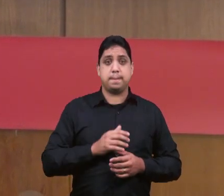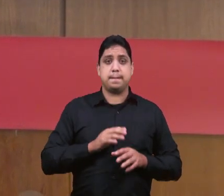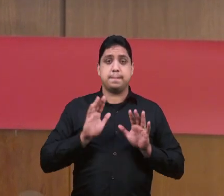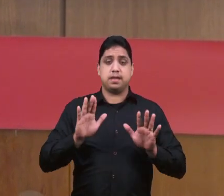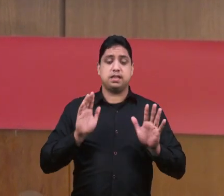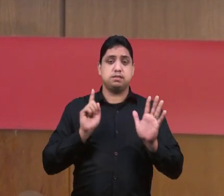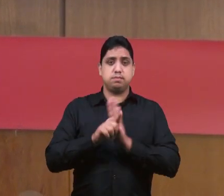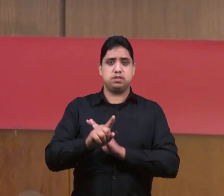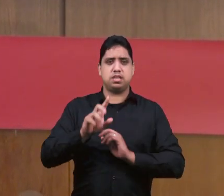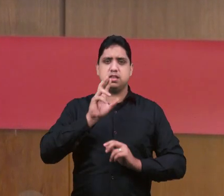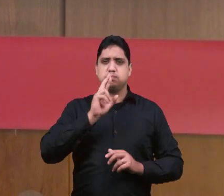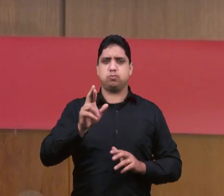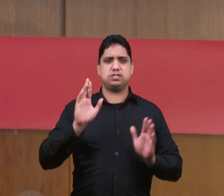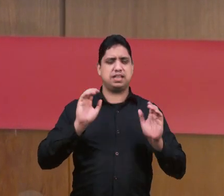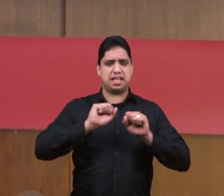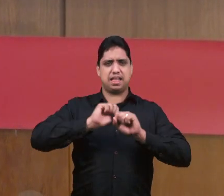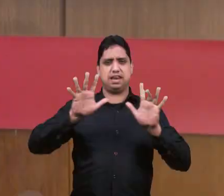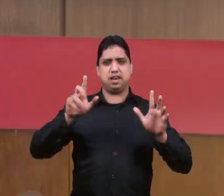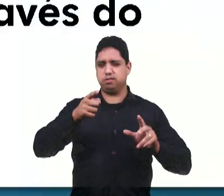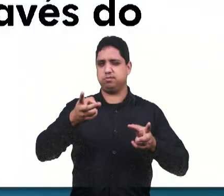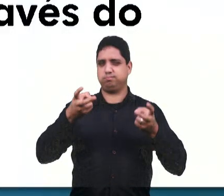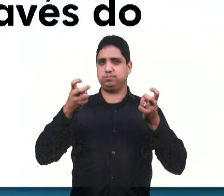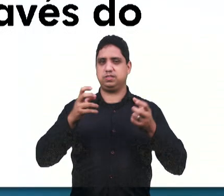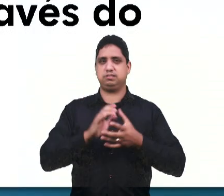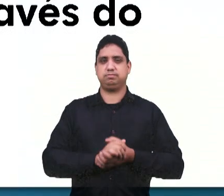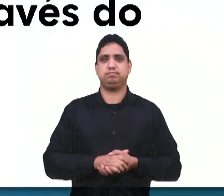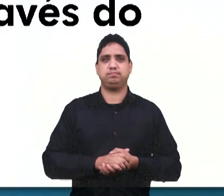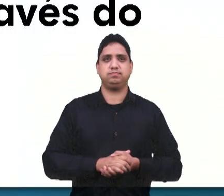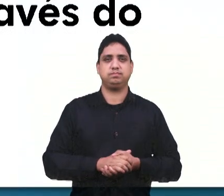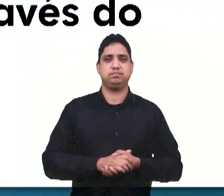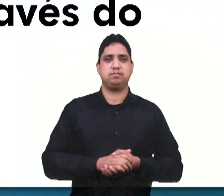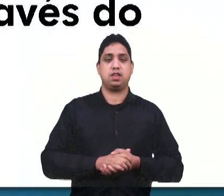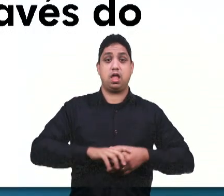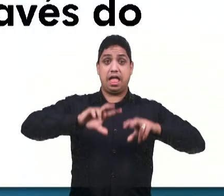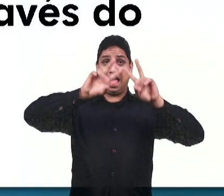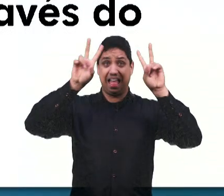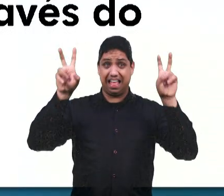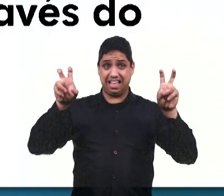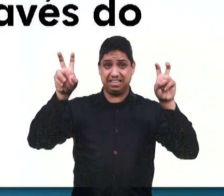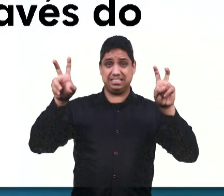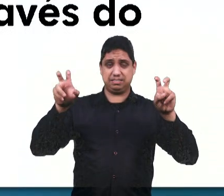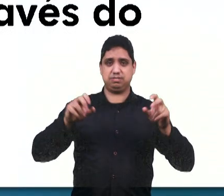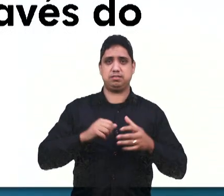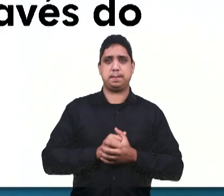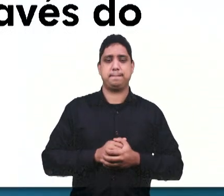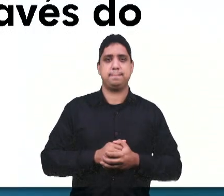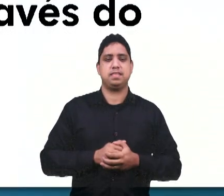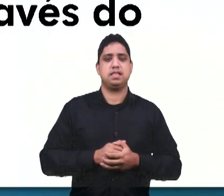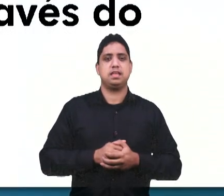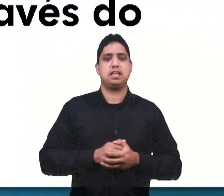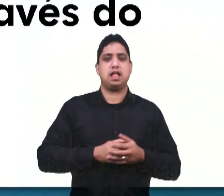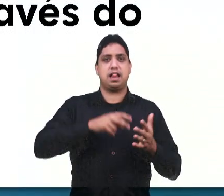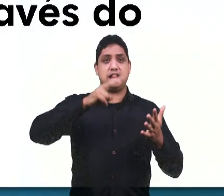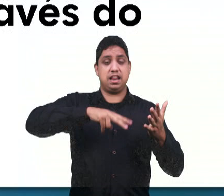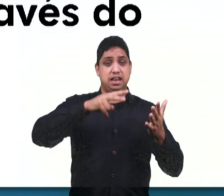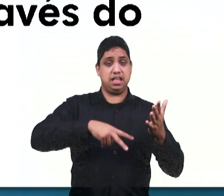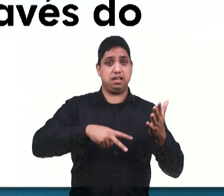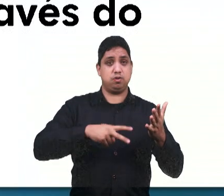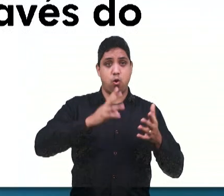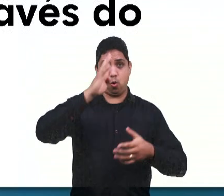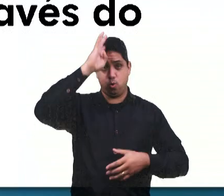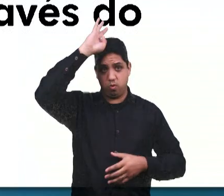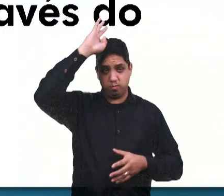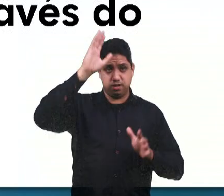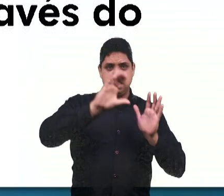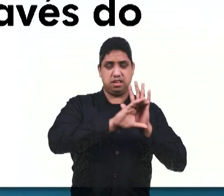habitués, mais la question ici, surtout les réponses sont très objectives. On va voir les réponses pour la semaine prochaine. On va faire une introduction. Quand nous